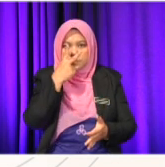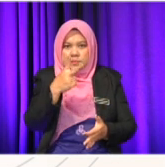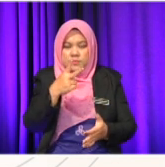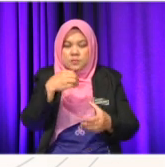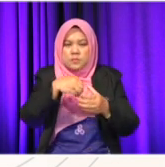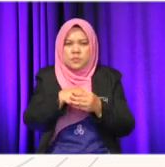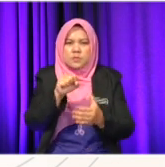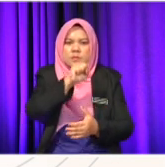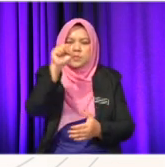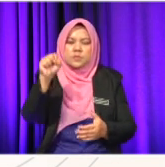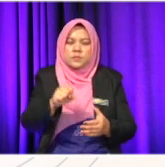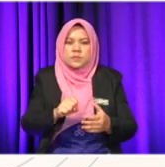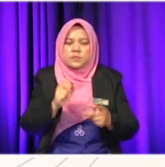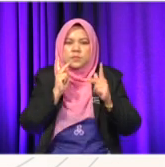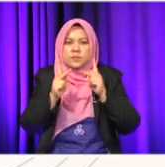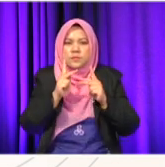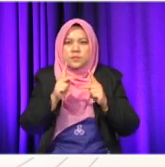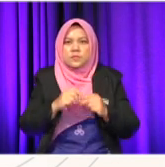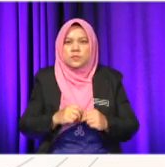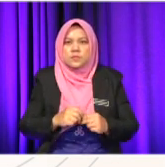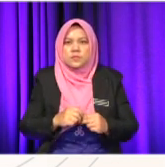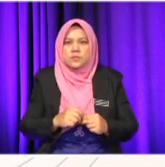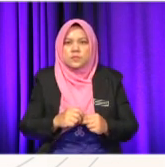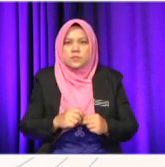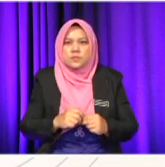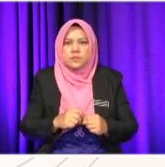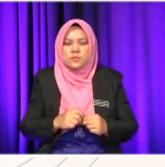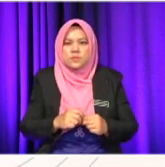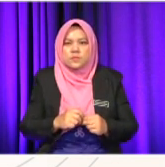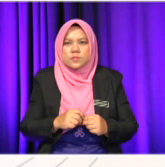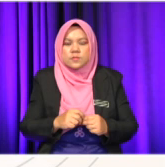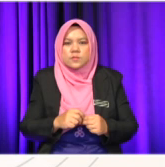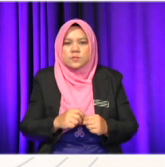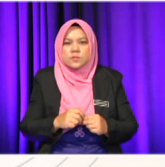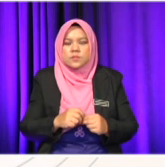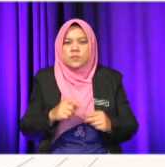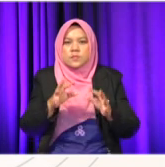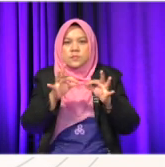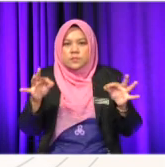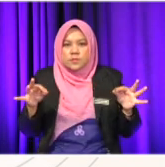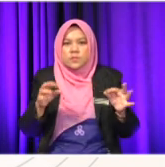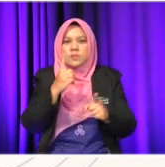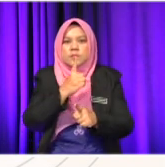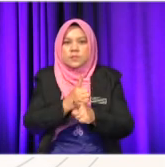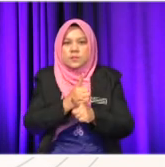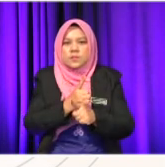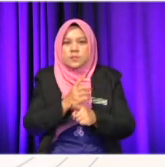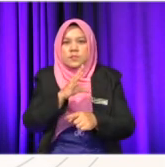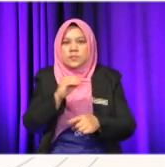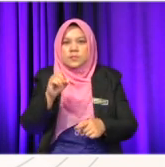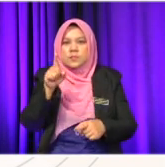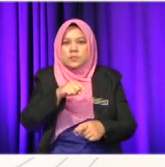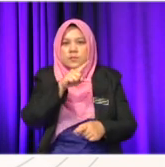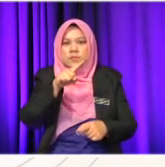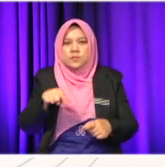soal diakate tanda kan ini Oke pada pernyataan yang betul dan ini